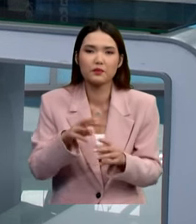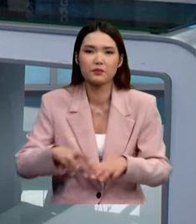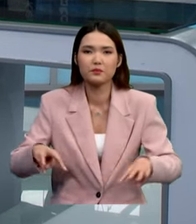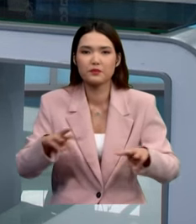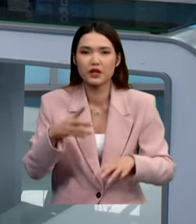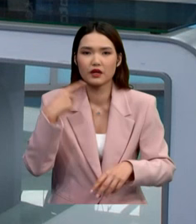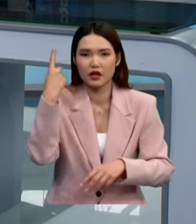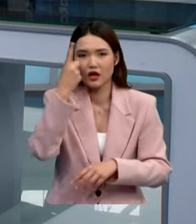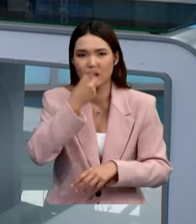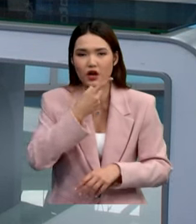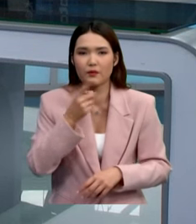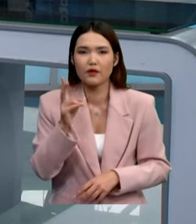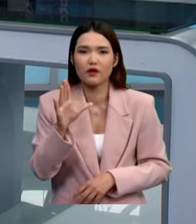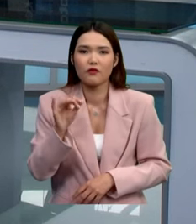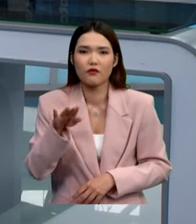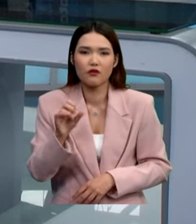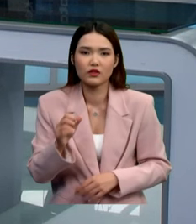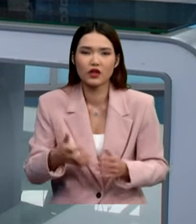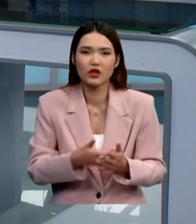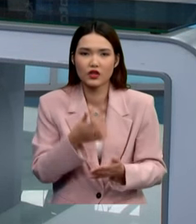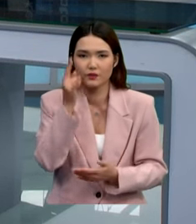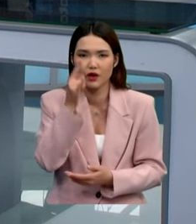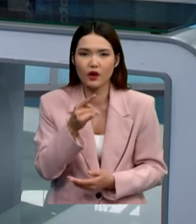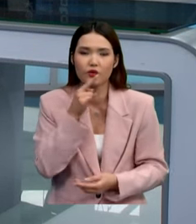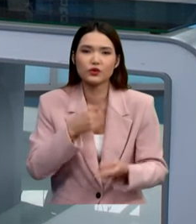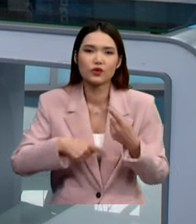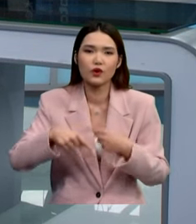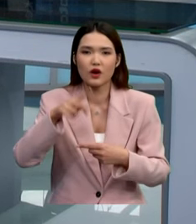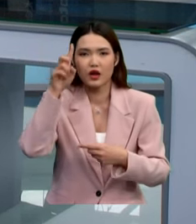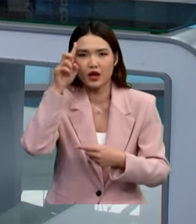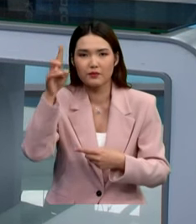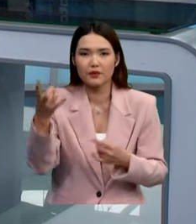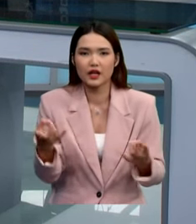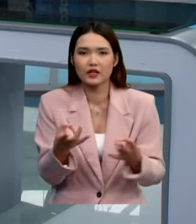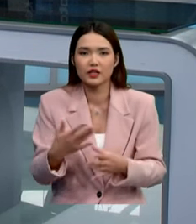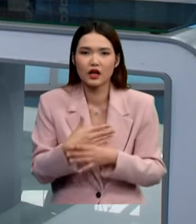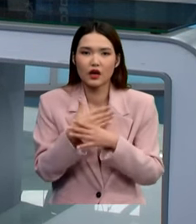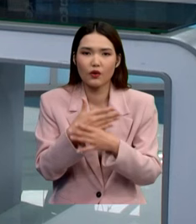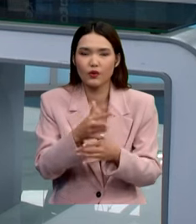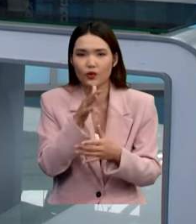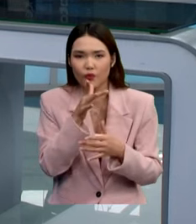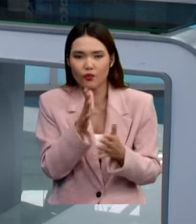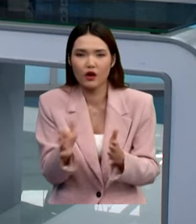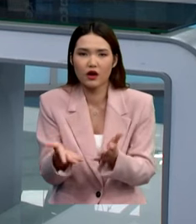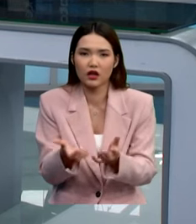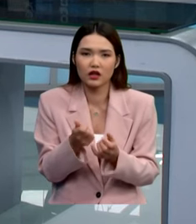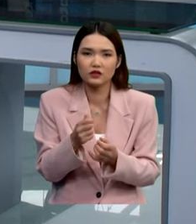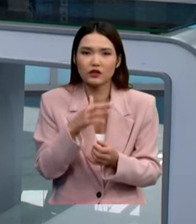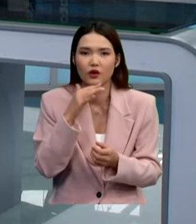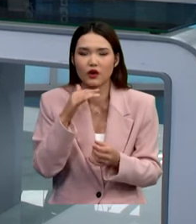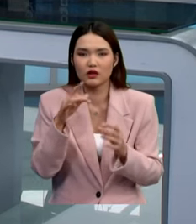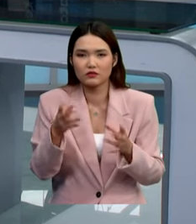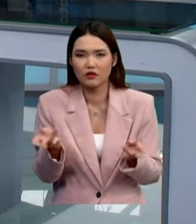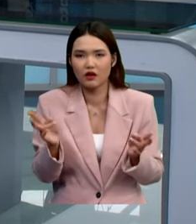бір жылға сұратқан квоталары жетпей қалып, Қазақстанға қайтқандар мемлекеттен тиесілі көмекті уақытылы ала алмай, көбінде сандалып